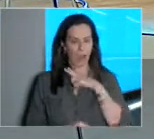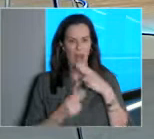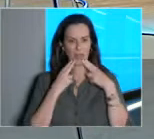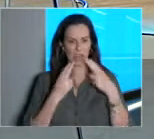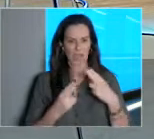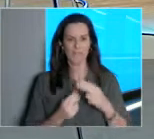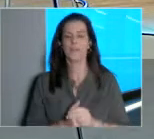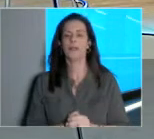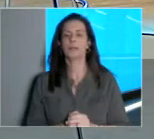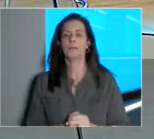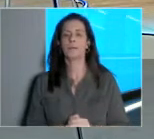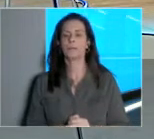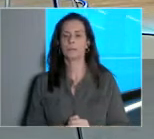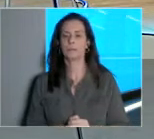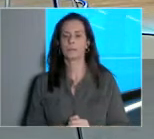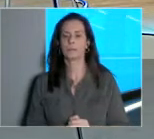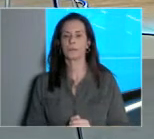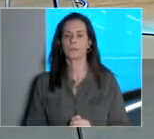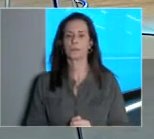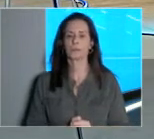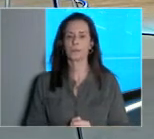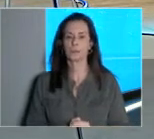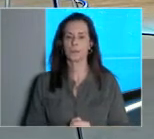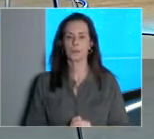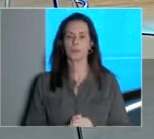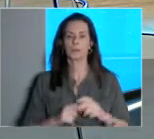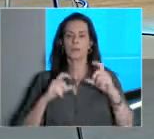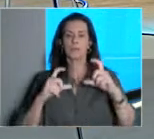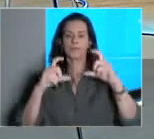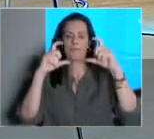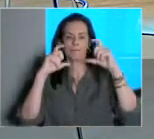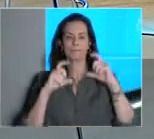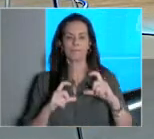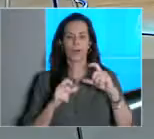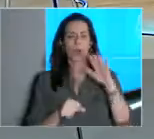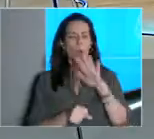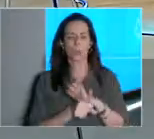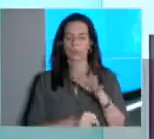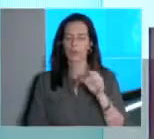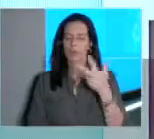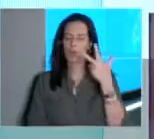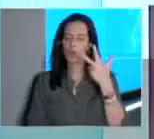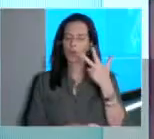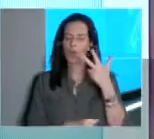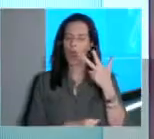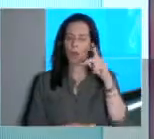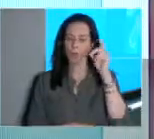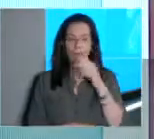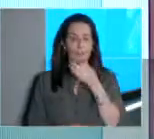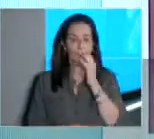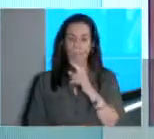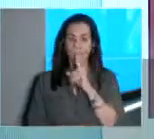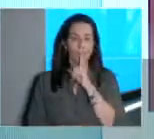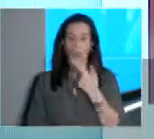גם כאן, אם כי בגודל כמובן הרבה יותר קטן, האונס בקפריסין, שלושה נחקרים בוחרים